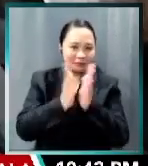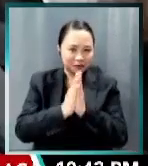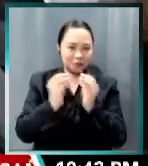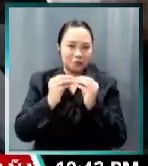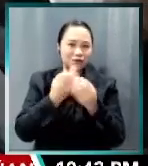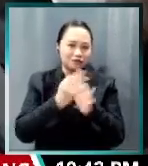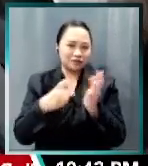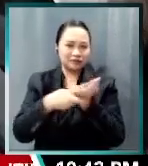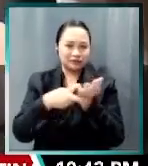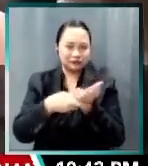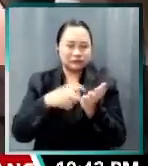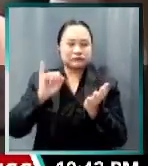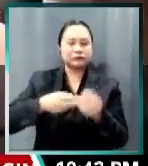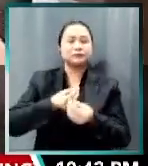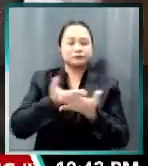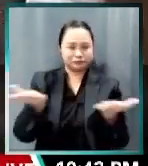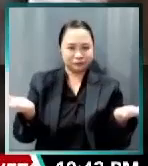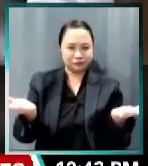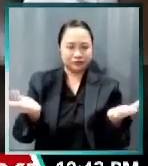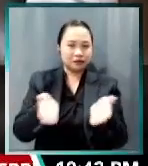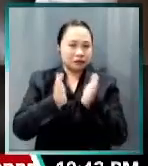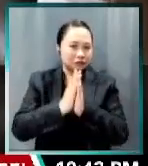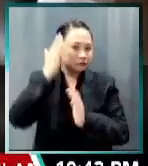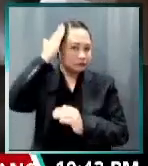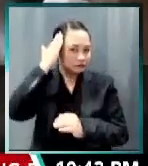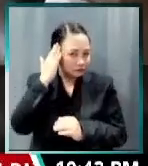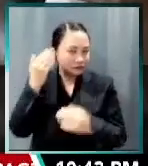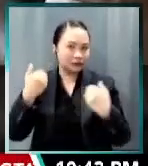yung mga pinamimigay na ticket. Marami na ring loyalista, siguro